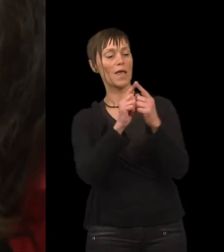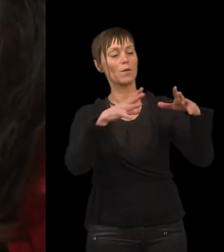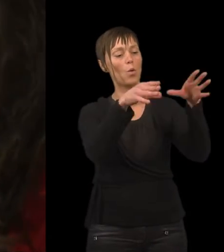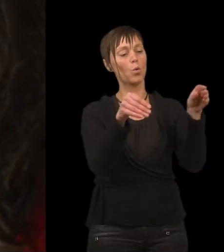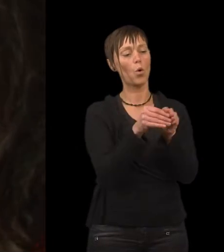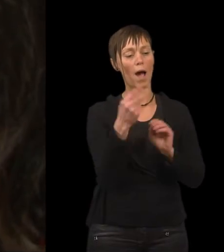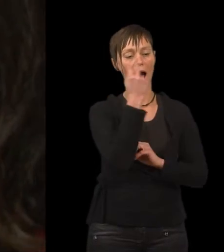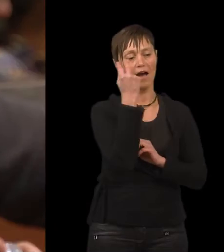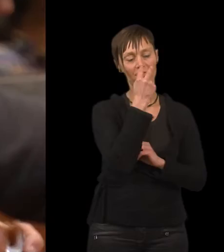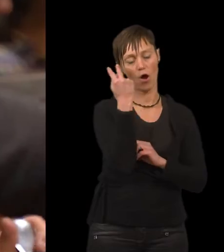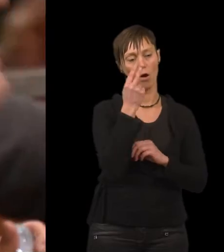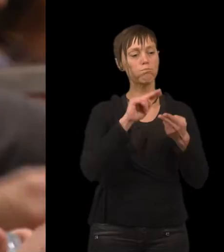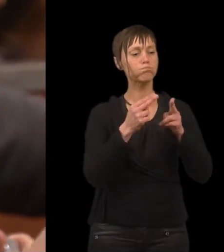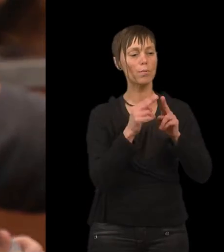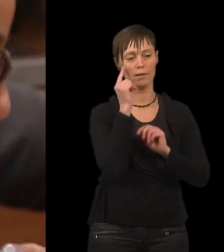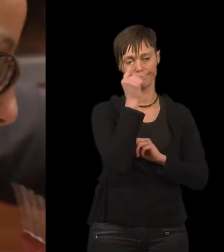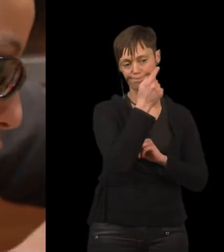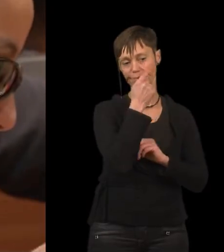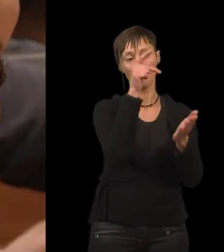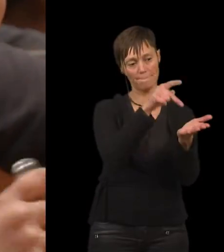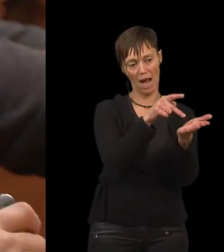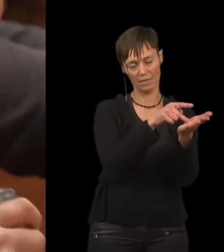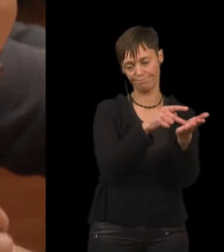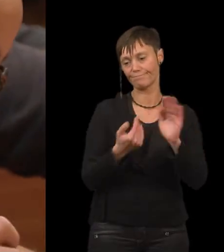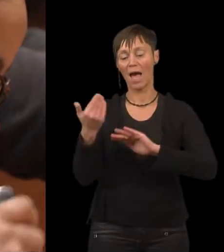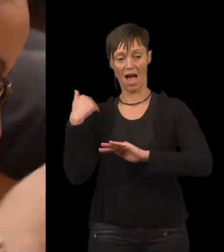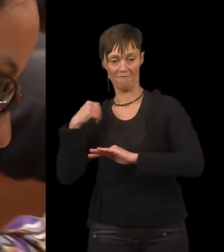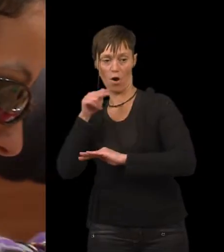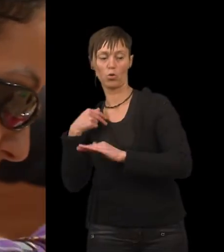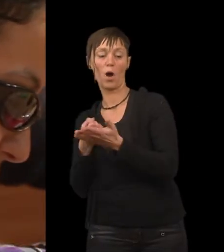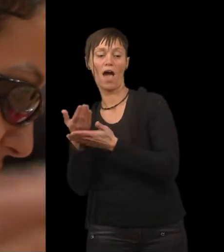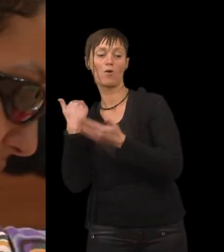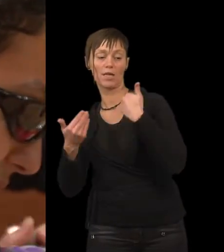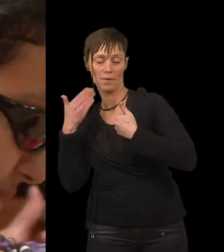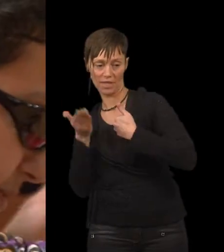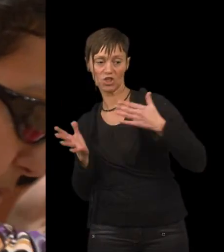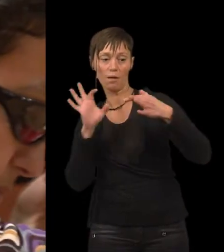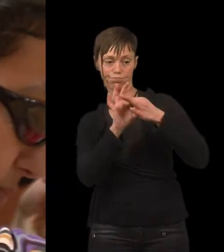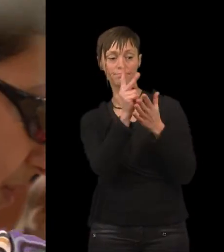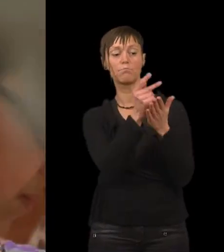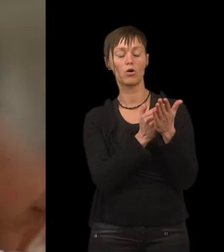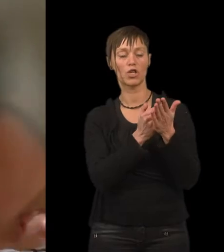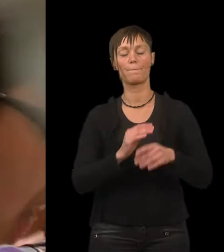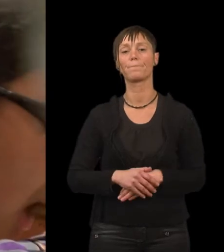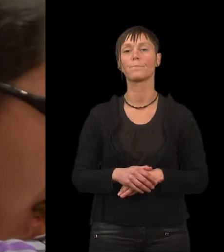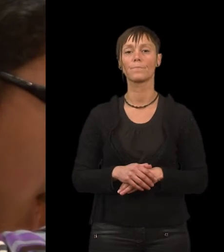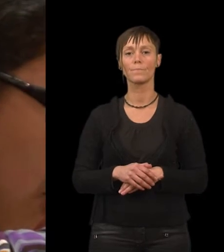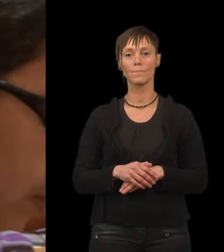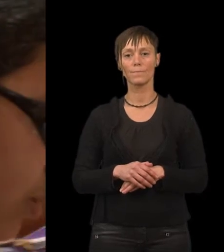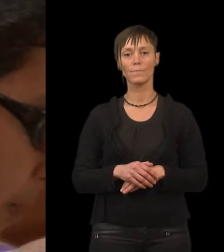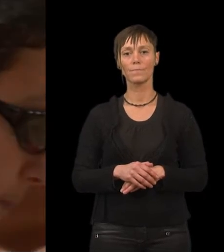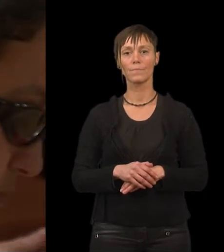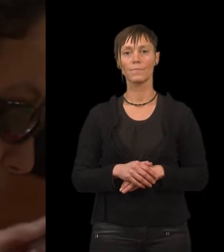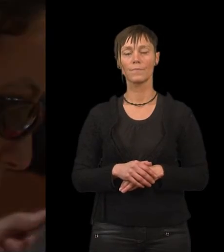amblyopes de Paris, une association avec laquelle Info Handicap avait déjà mené un projet. Je connais pas. Si, il y a une chanson. On l'a tous.